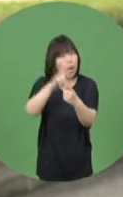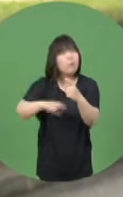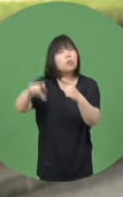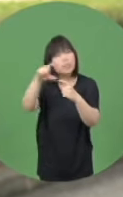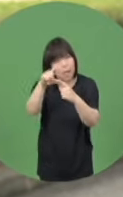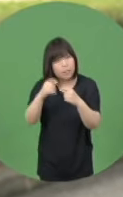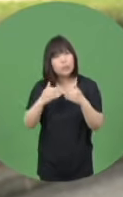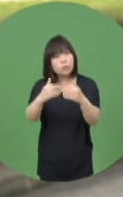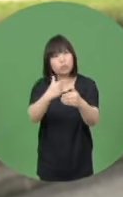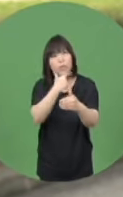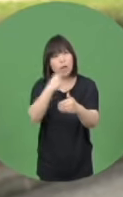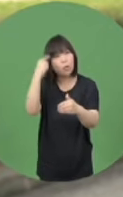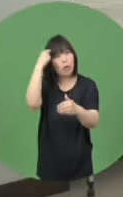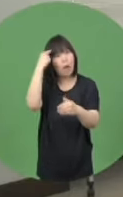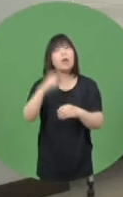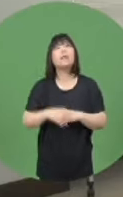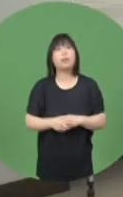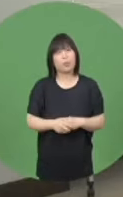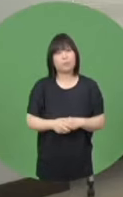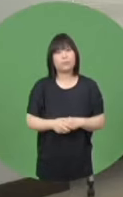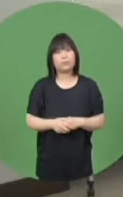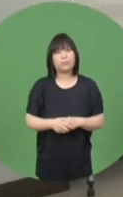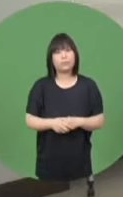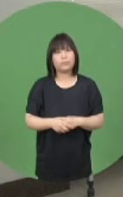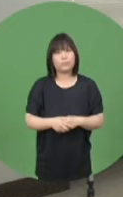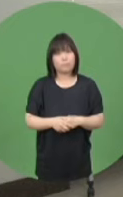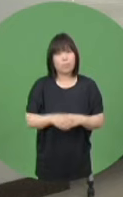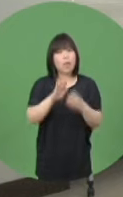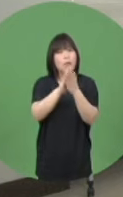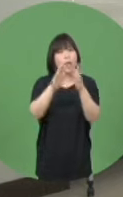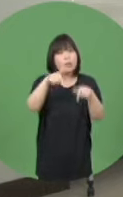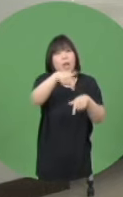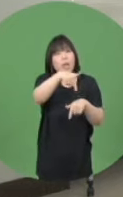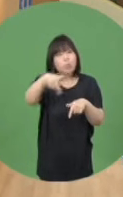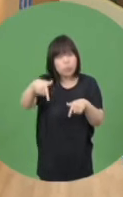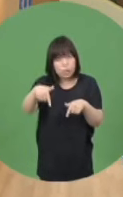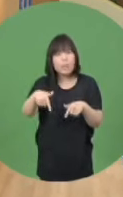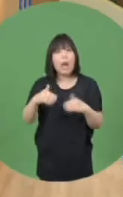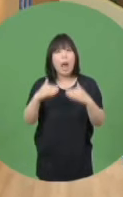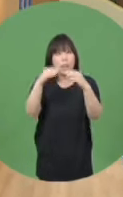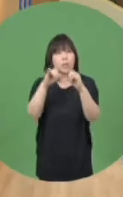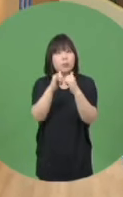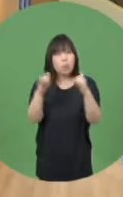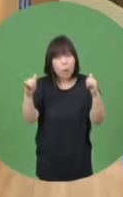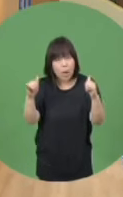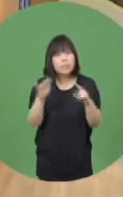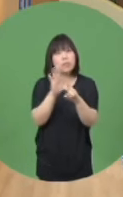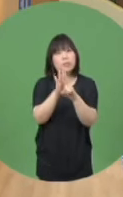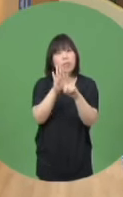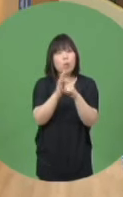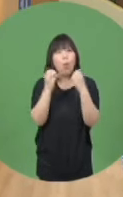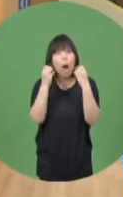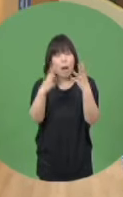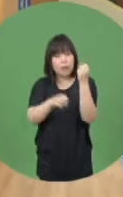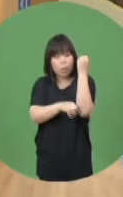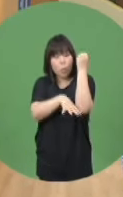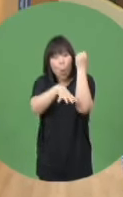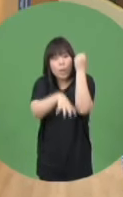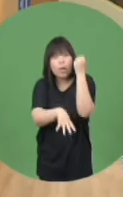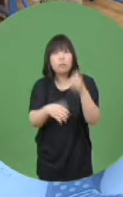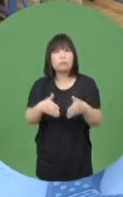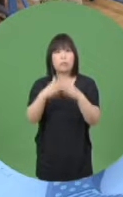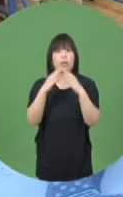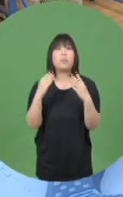進めてまいりたいと考えています。 県西部に発達障害者支援の新たな拠点ができました